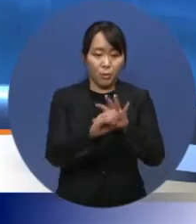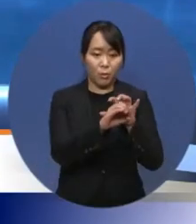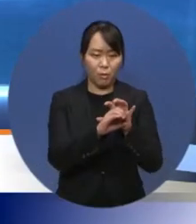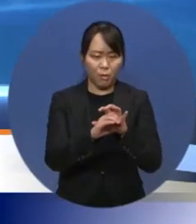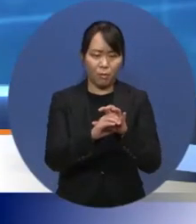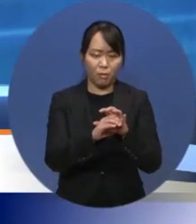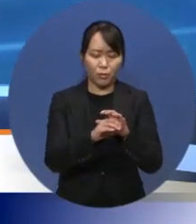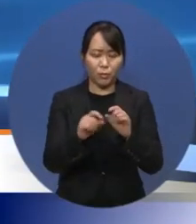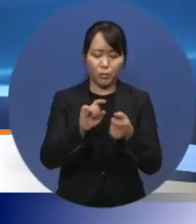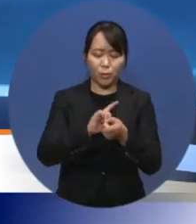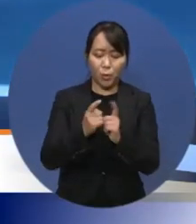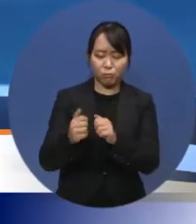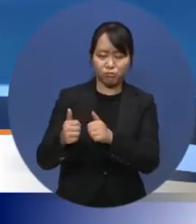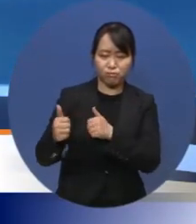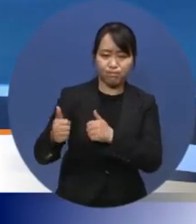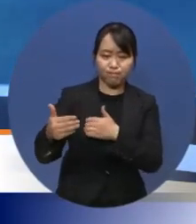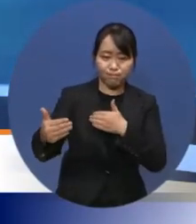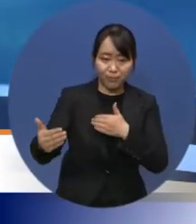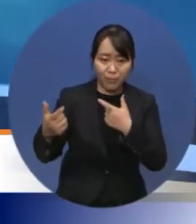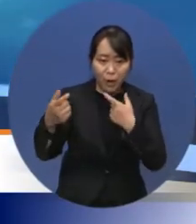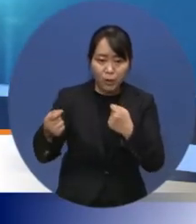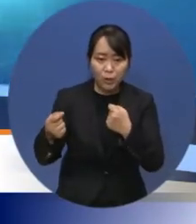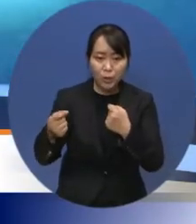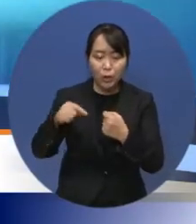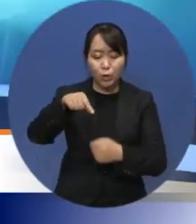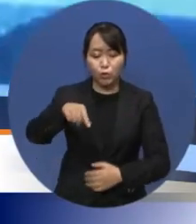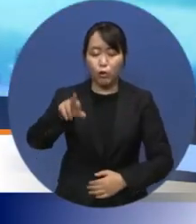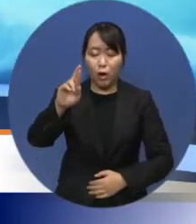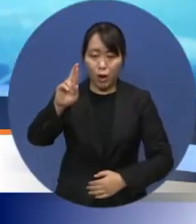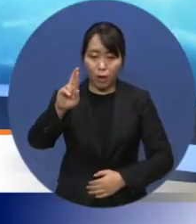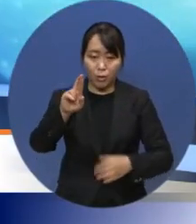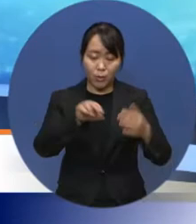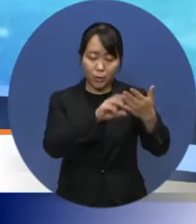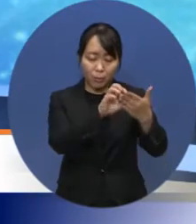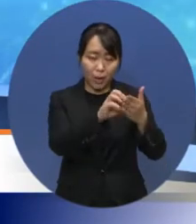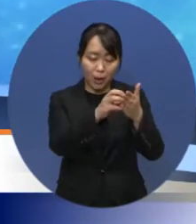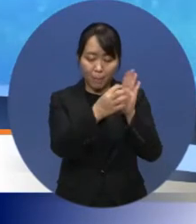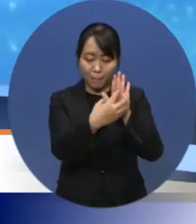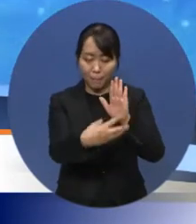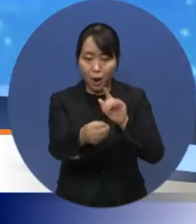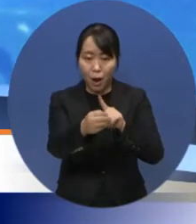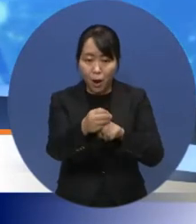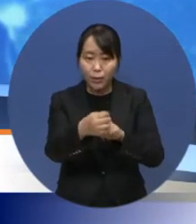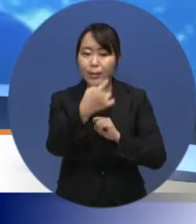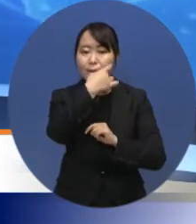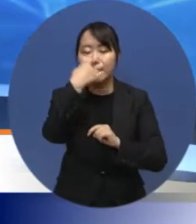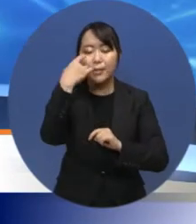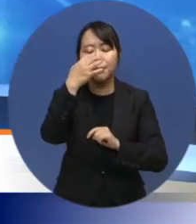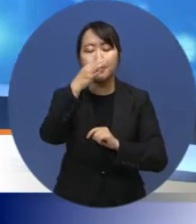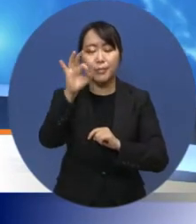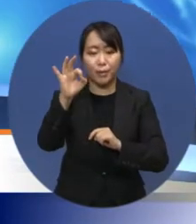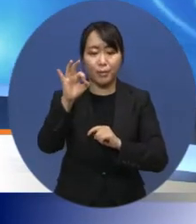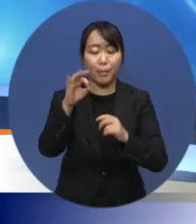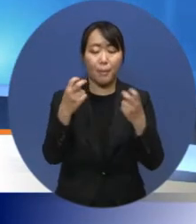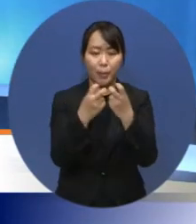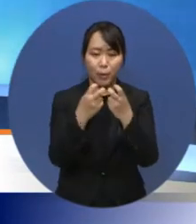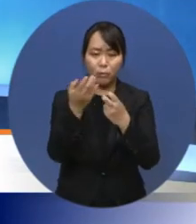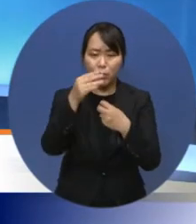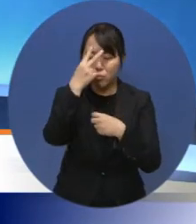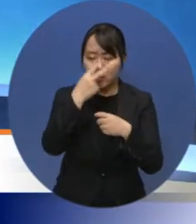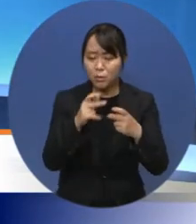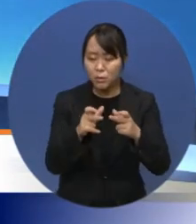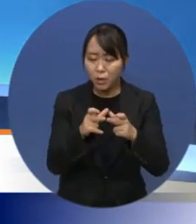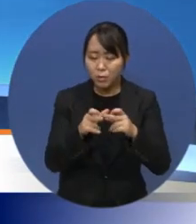코로나19로 거리두기가 확산되면서 QR코드를 이용한 인증 방식이 늘고 있는데요. 하지만